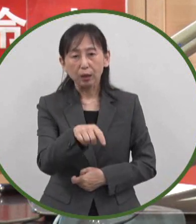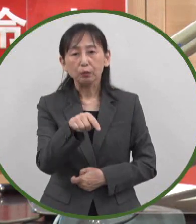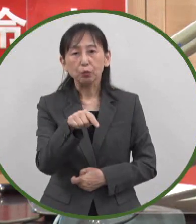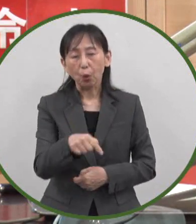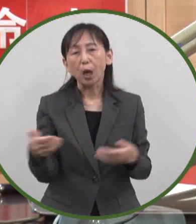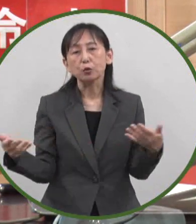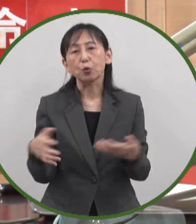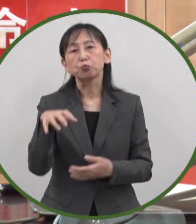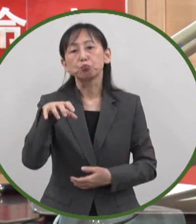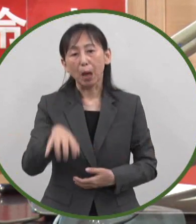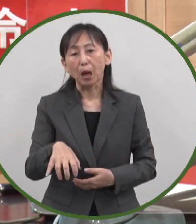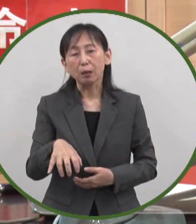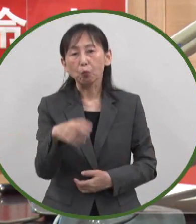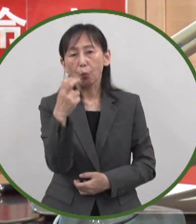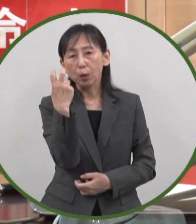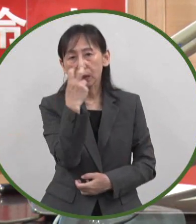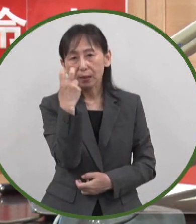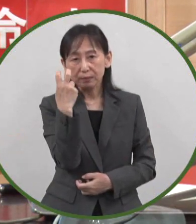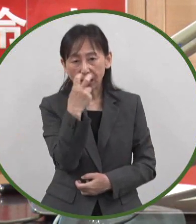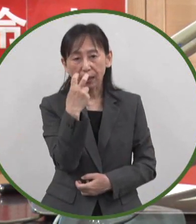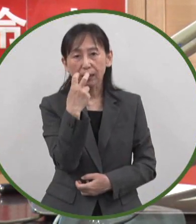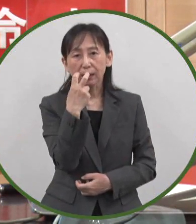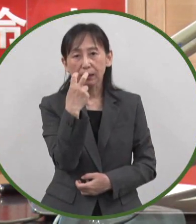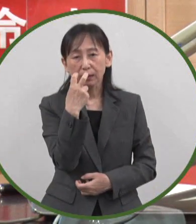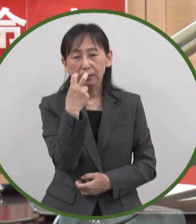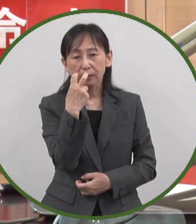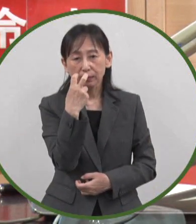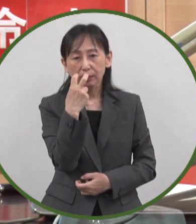職場のですね、検査等の、